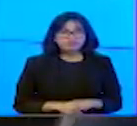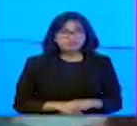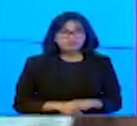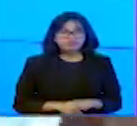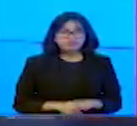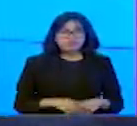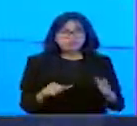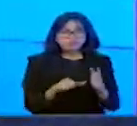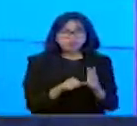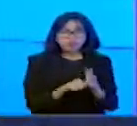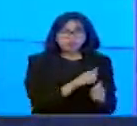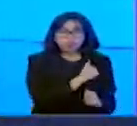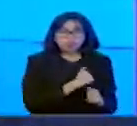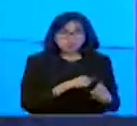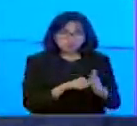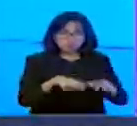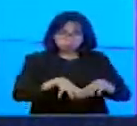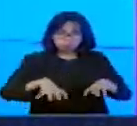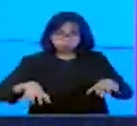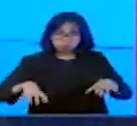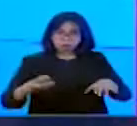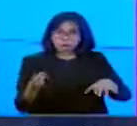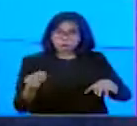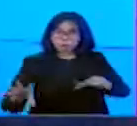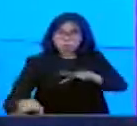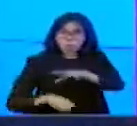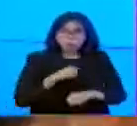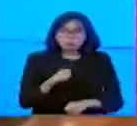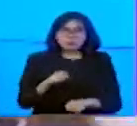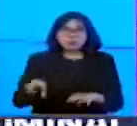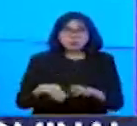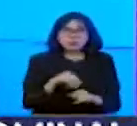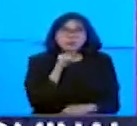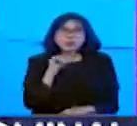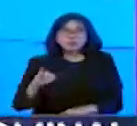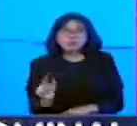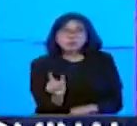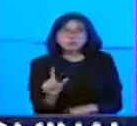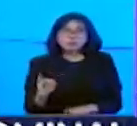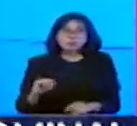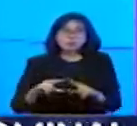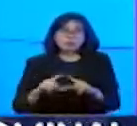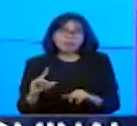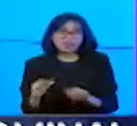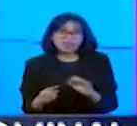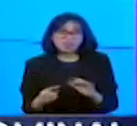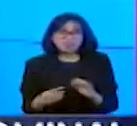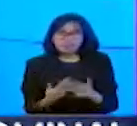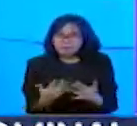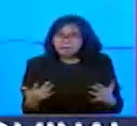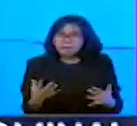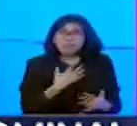Korupsi bantuan sosial COVID-19 yang melibatkan Menteri Sosial Juliari Batubara melukai rasa pri kemanusiaan di masyarakat.